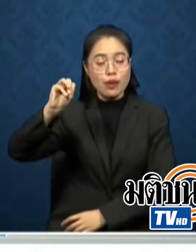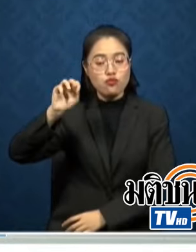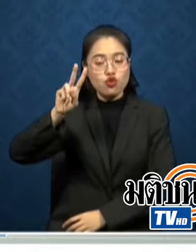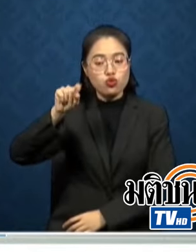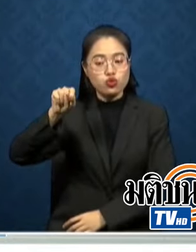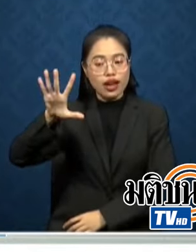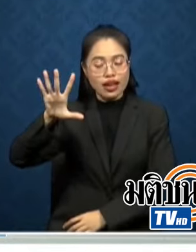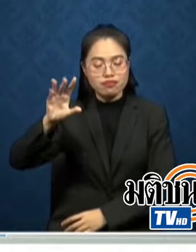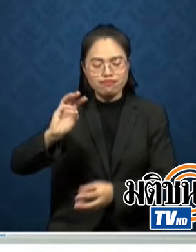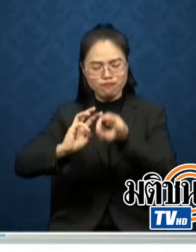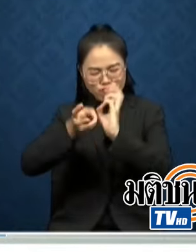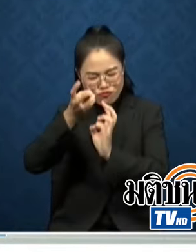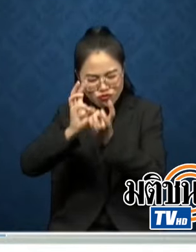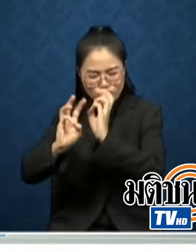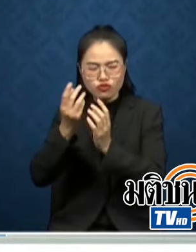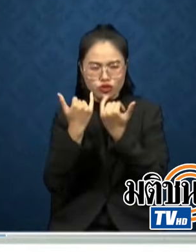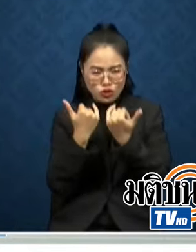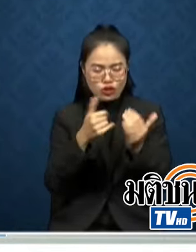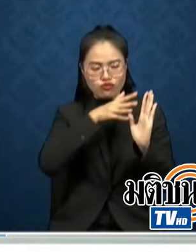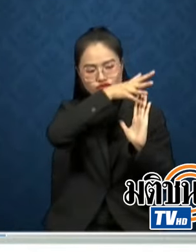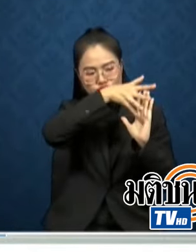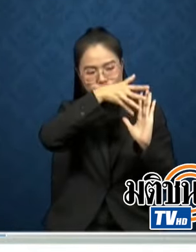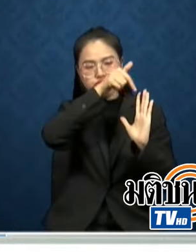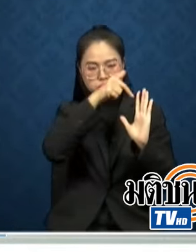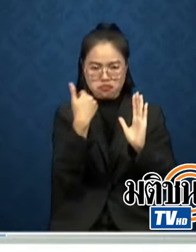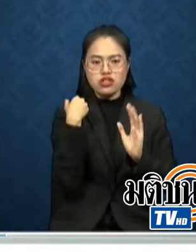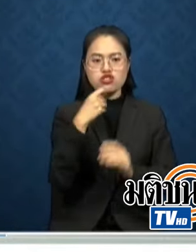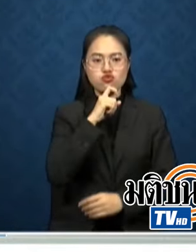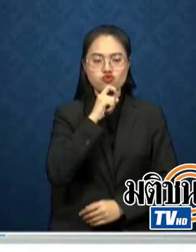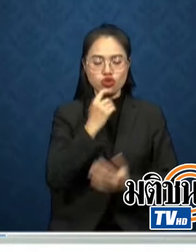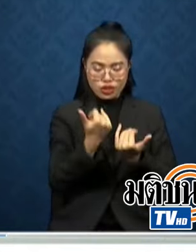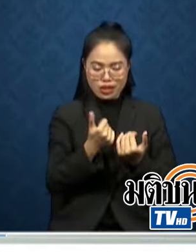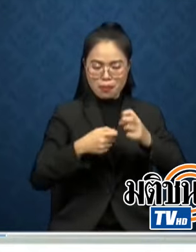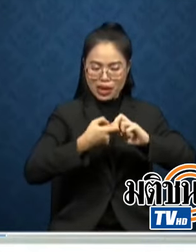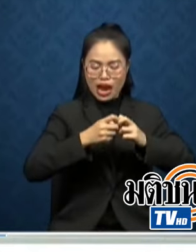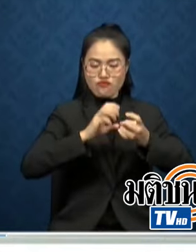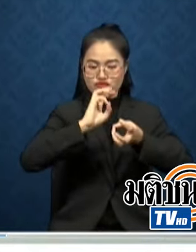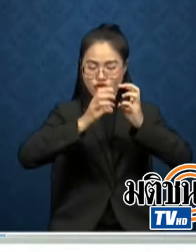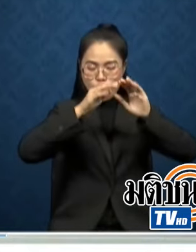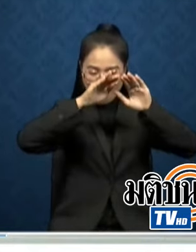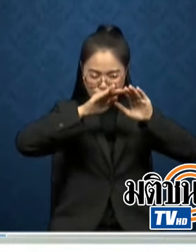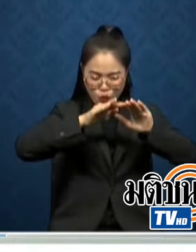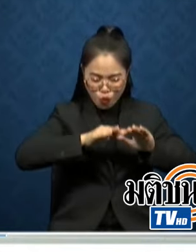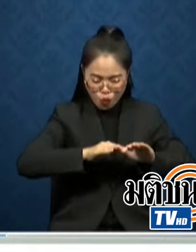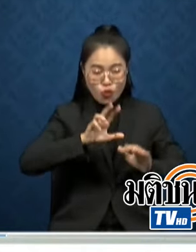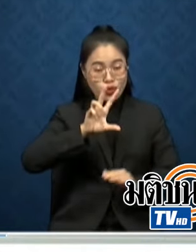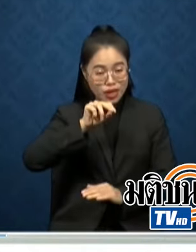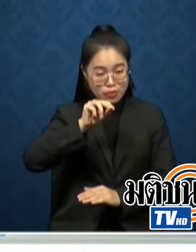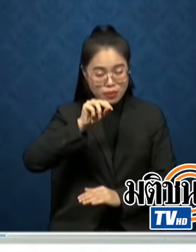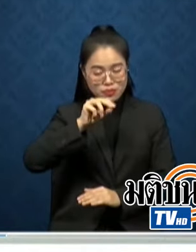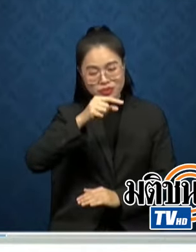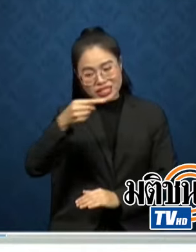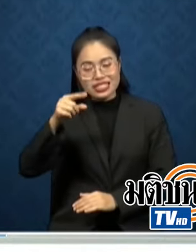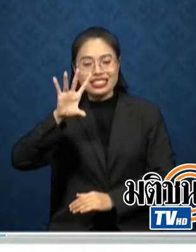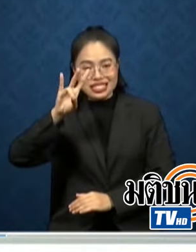ก็ถึงแม้ยังมีอยู่ก็ตามทีนะครับแต่ว่าก็ลดน้อยลงไป 30-70% แล้วแต่พื้นที่